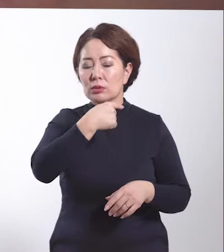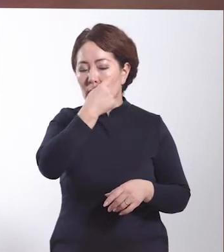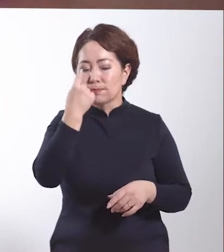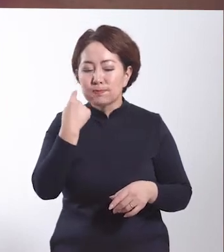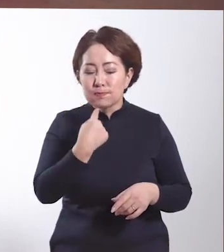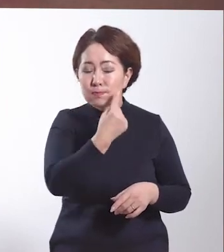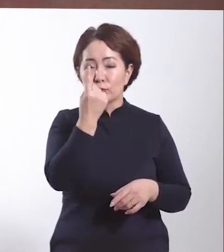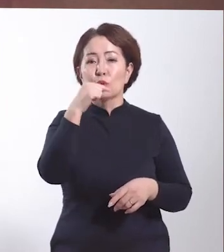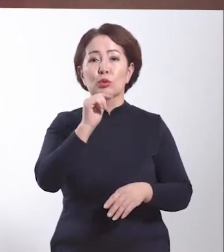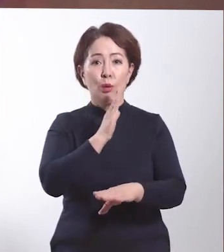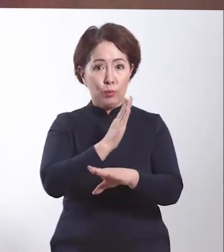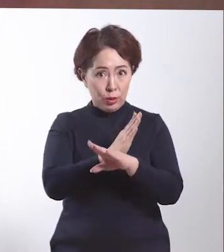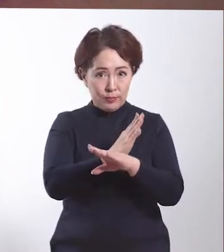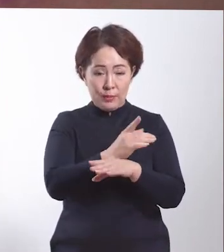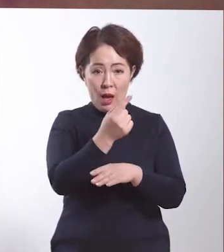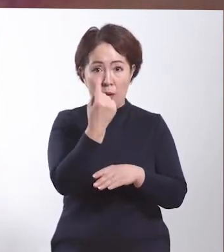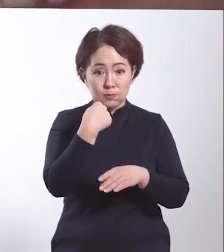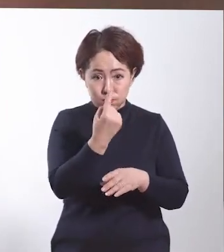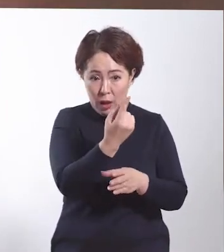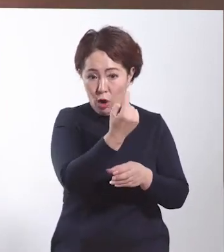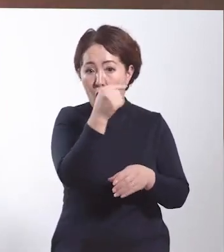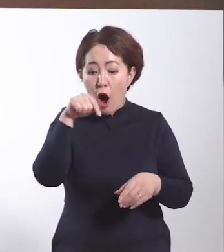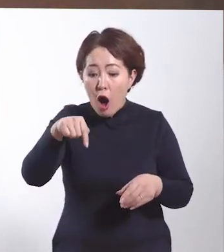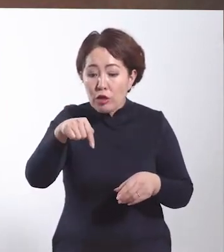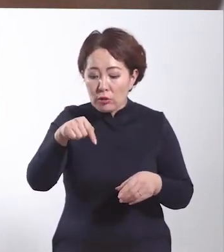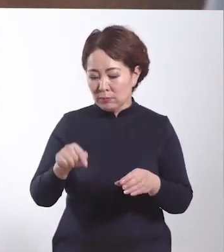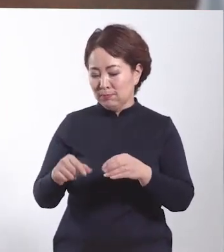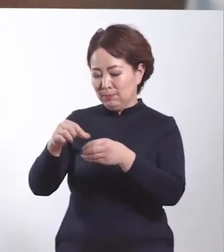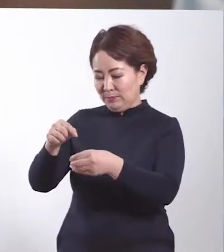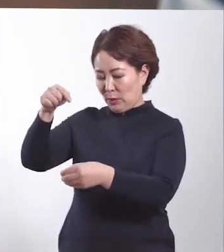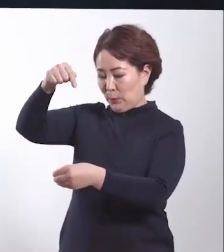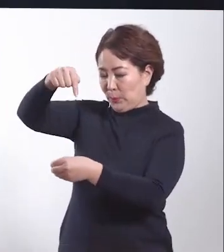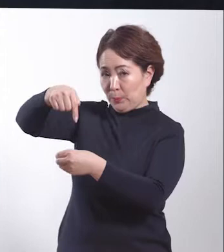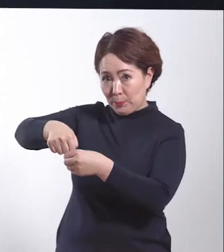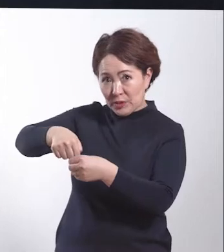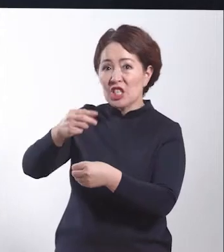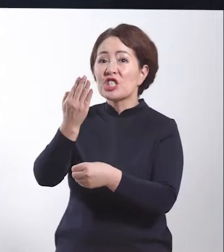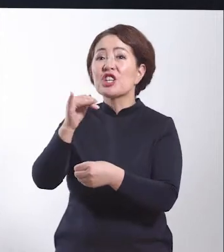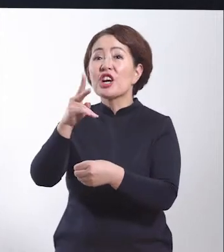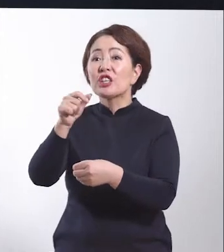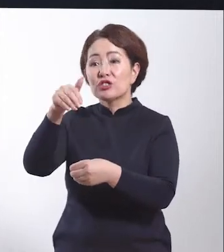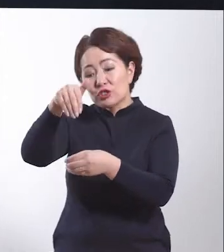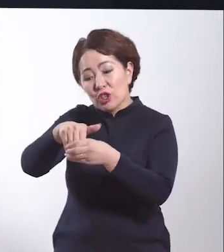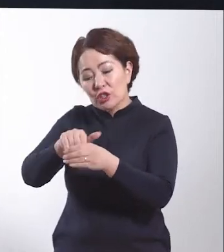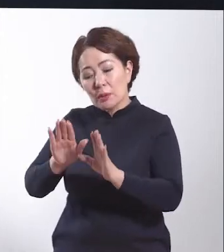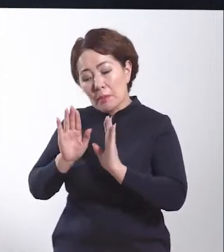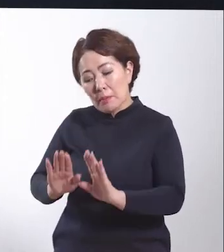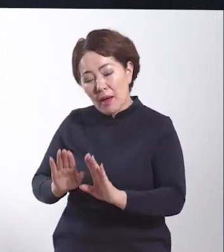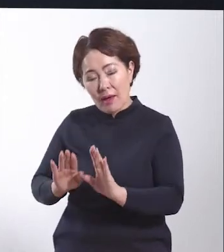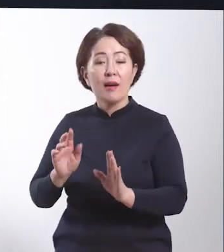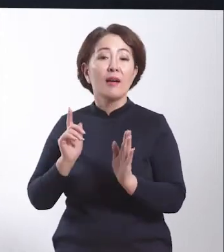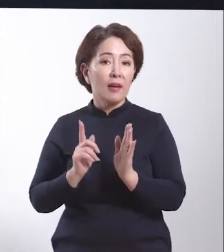завсраар зөвхөн нэг удаа тойруулан арчиж авна. Арчтас авмагцаа шинжилгээний савхыг үзүүр хэсгээр нь